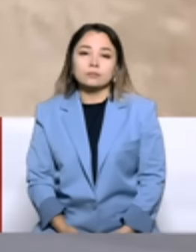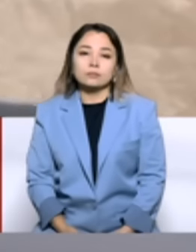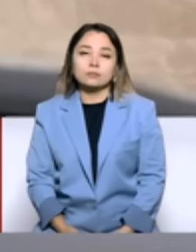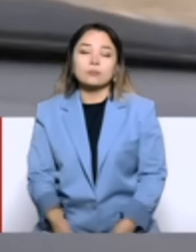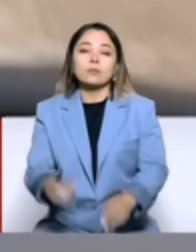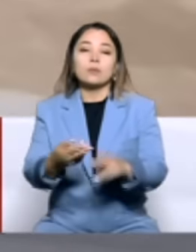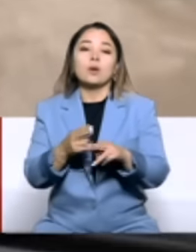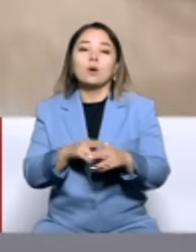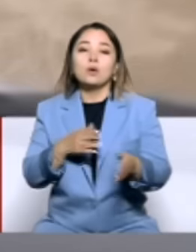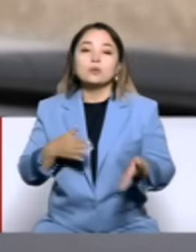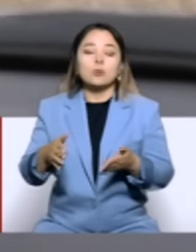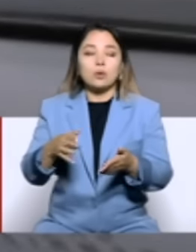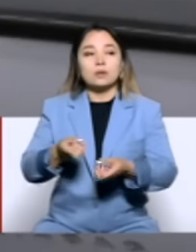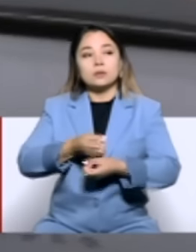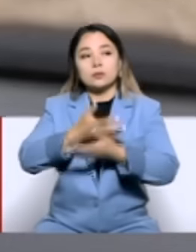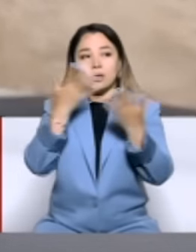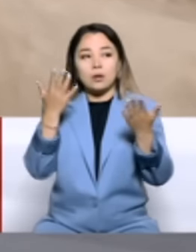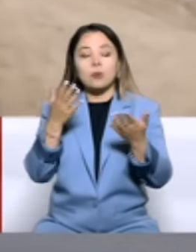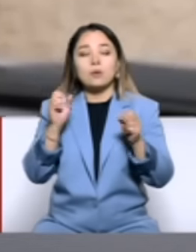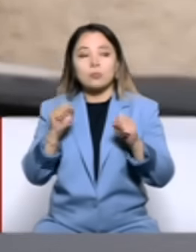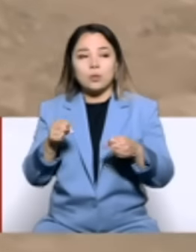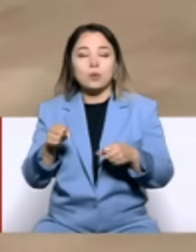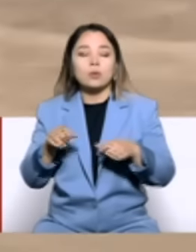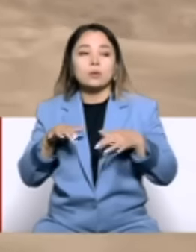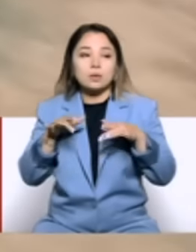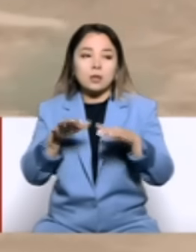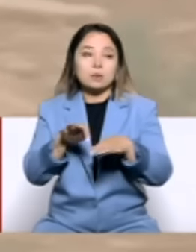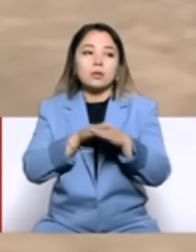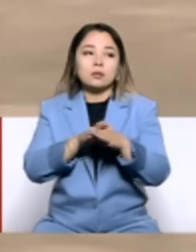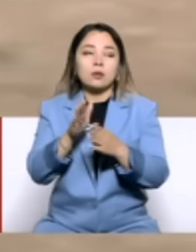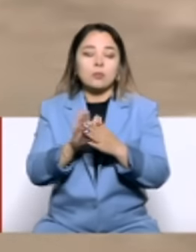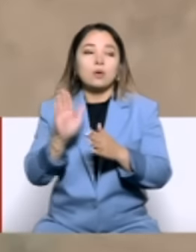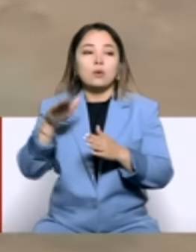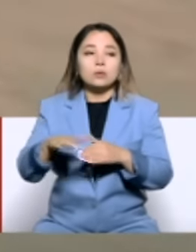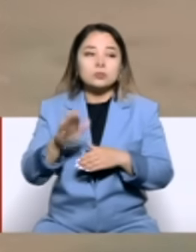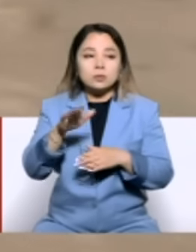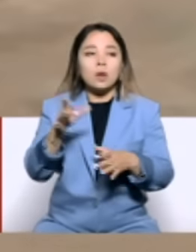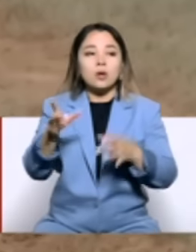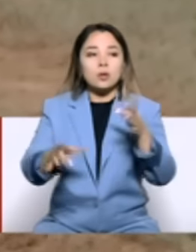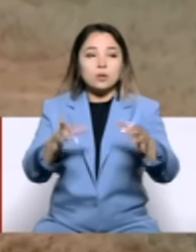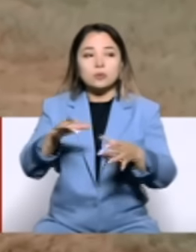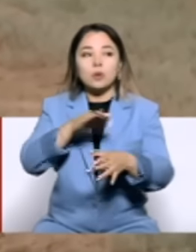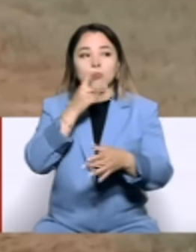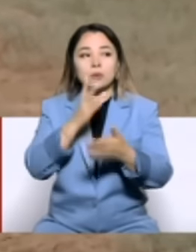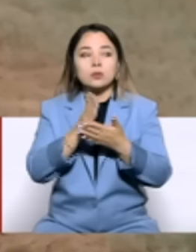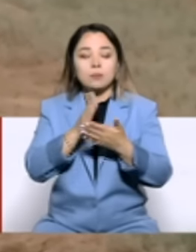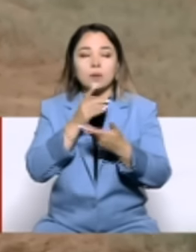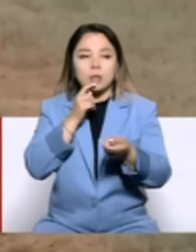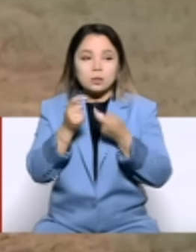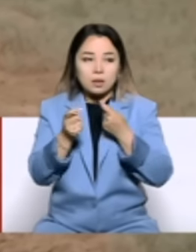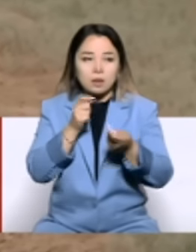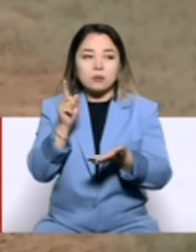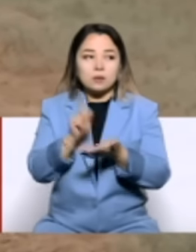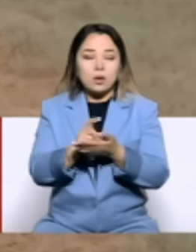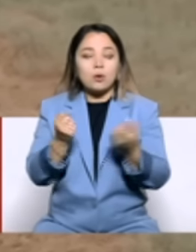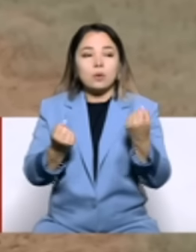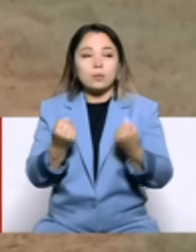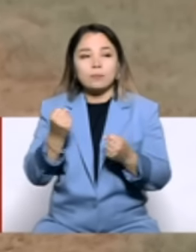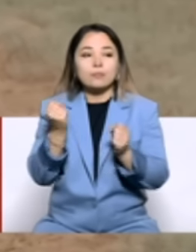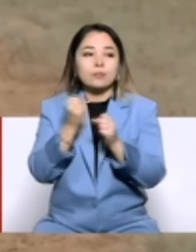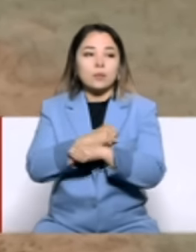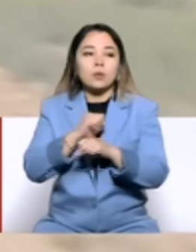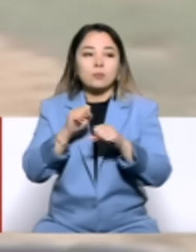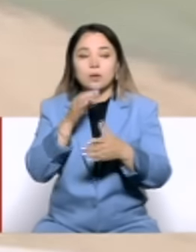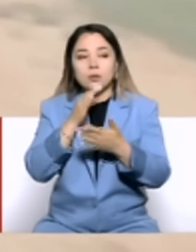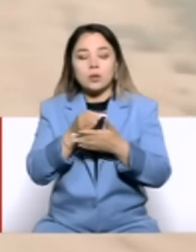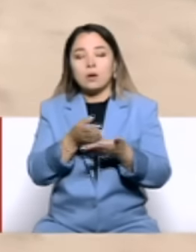Бұл жолмен қазір күн ашықта ғана әупірімдеп қозғалуға болады. Ой шұқырының санынан жаңыласыз. Аса сақ болмасаңыз, көлігіңізді зақымдап